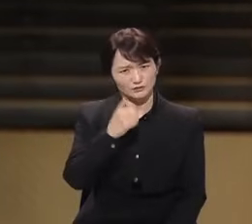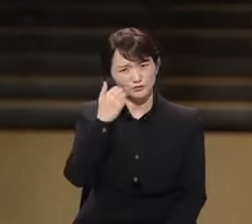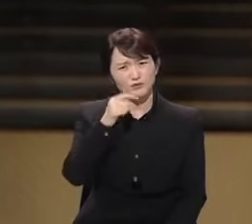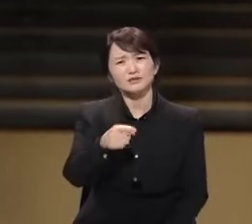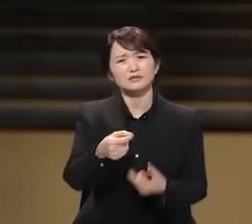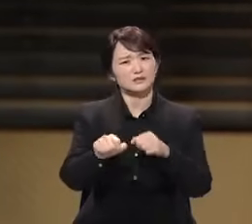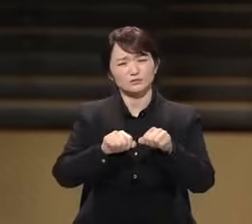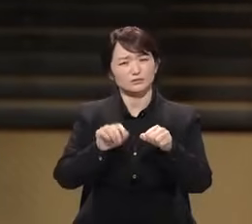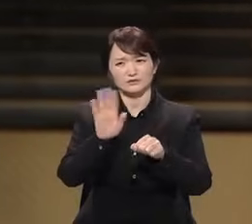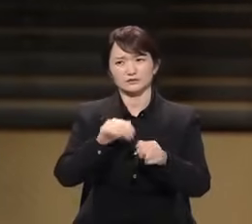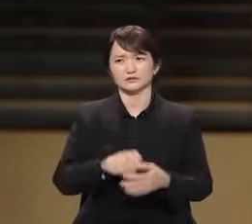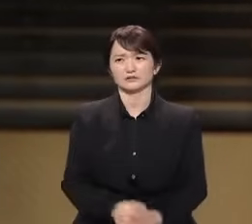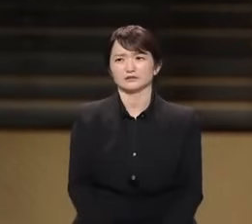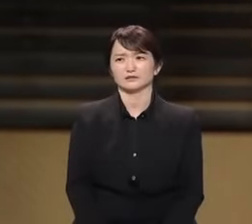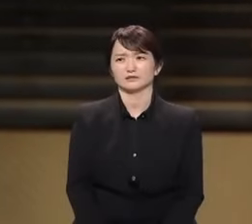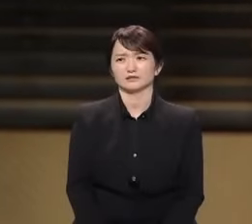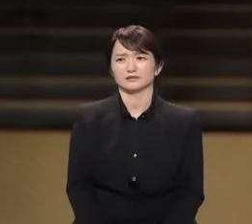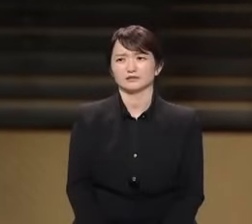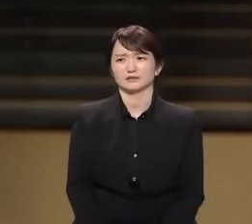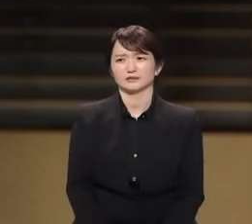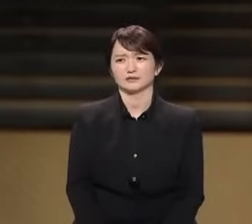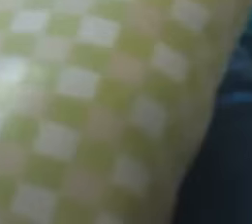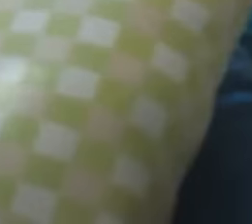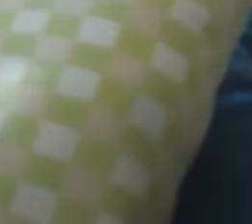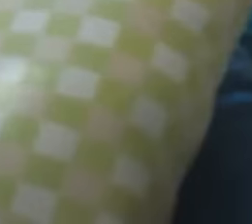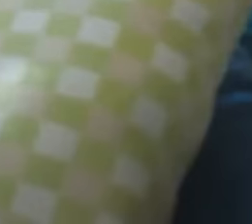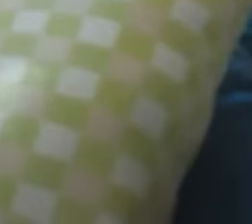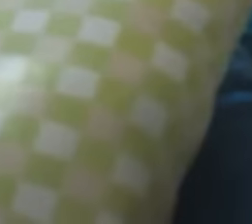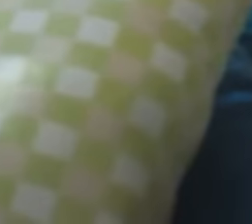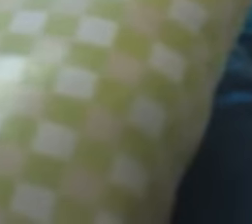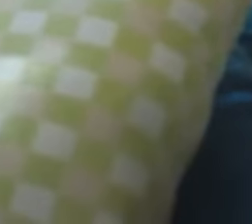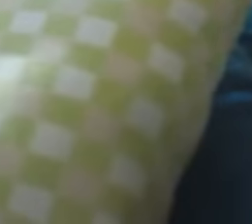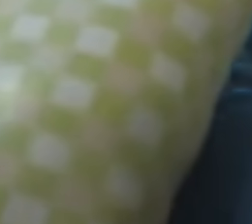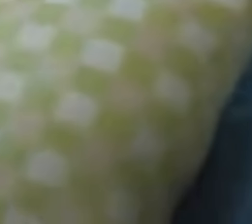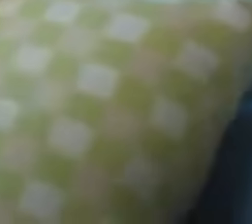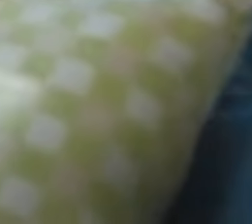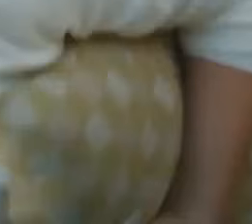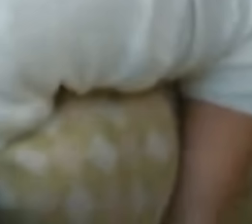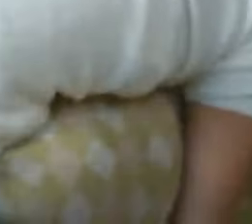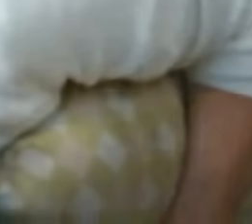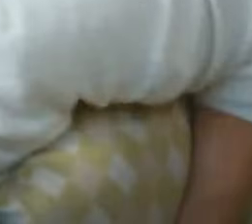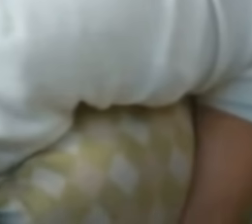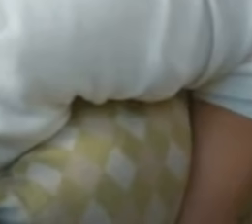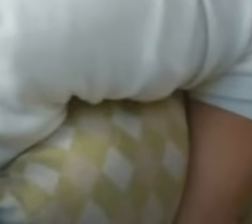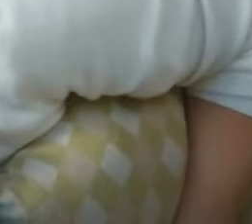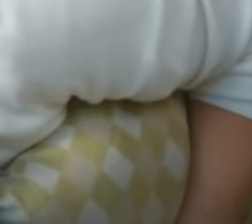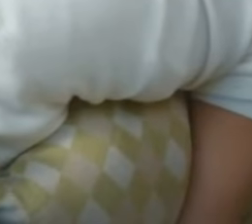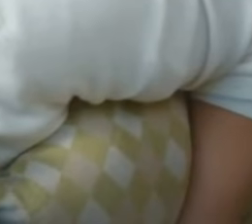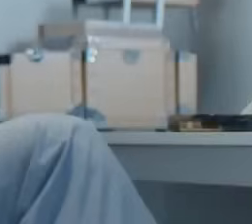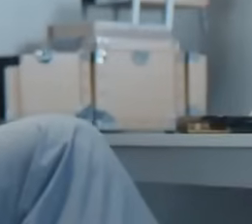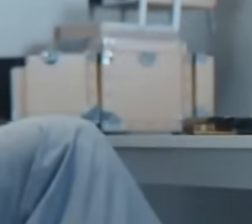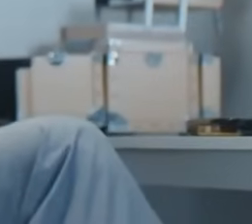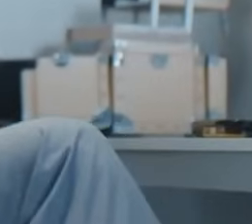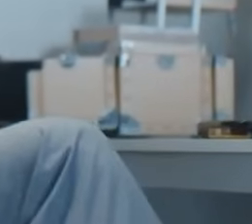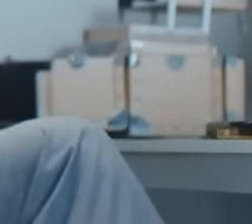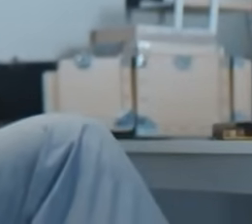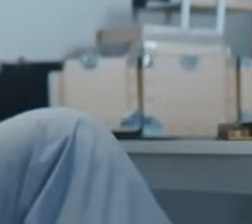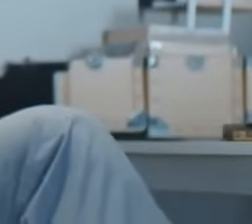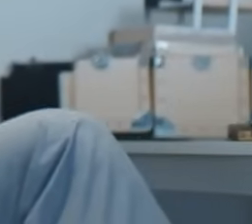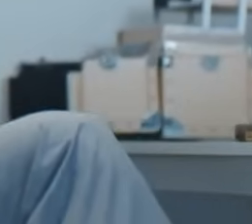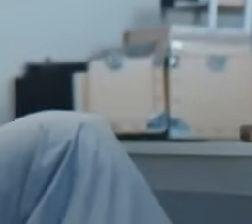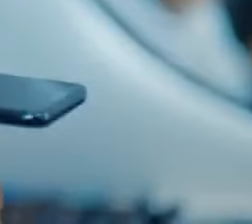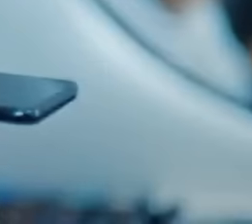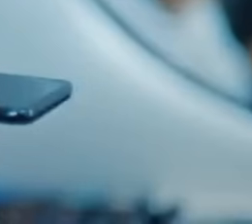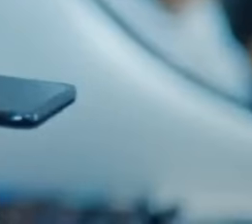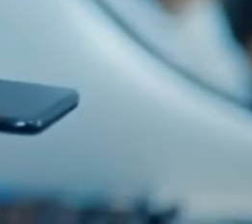저랍니까? 예민한 거 아니에요. 저는 아는 동생이 치질인데 좀 참으면 낫겠죠? 얼른 치생